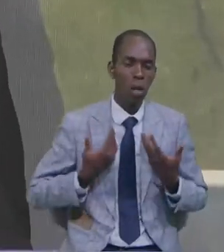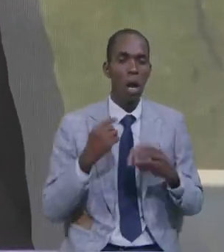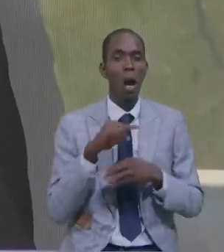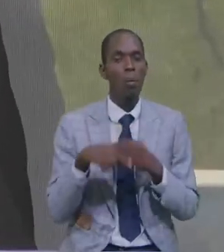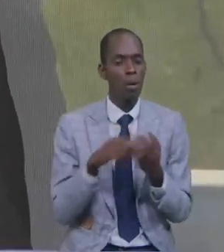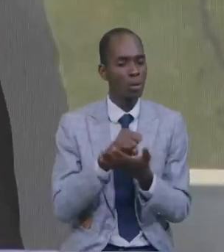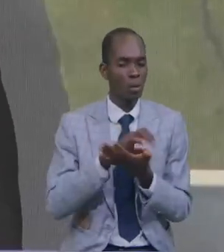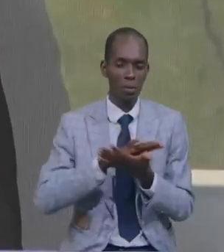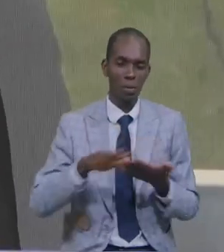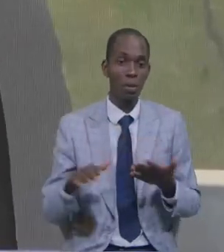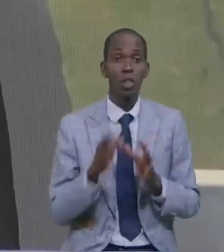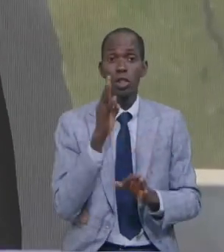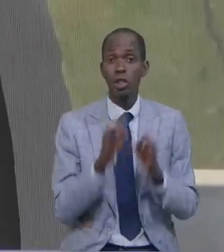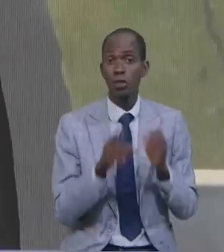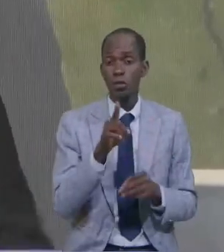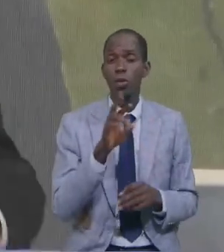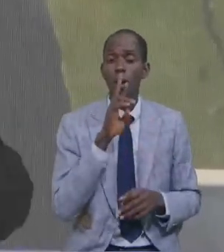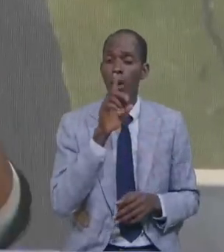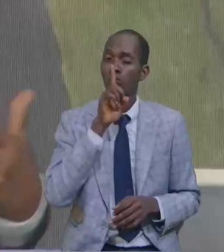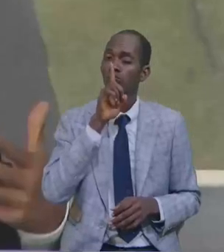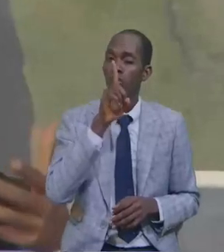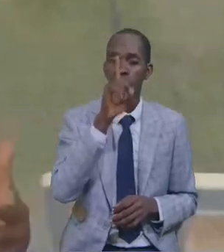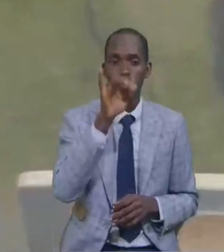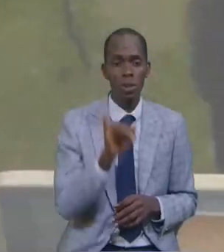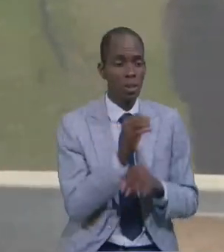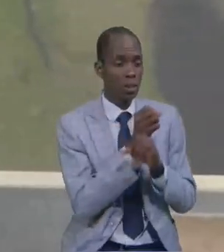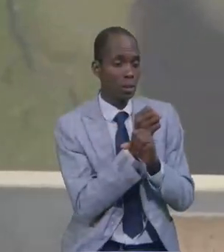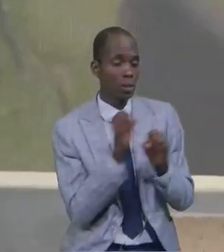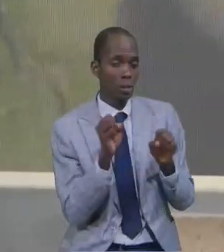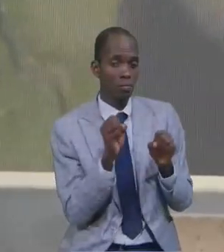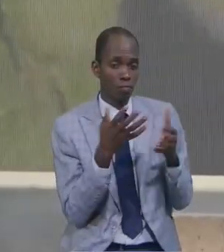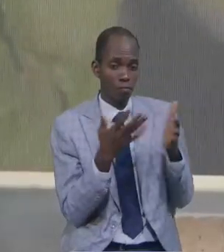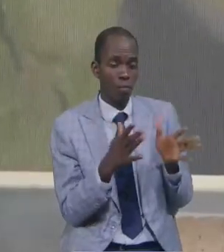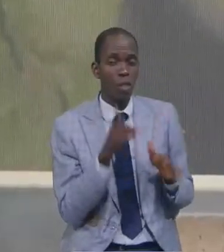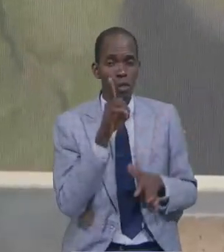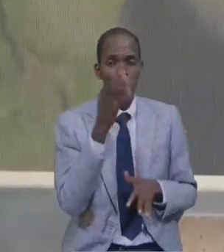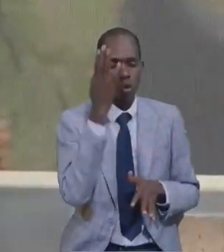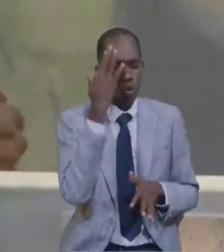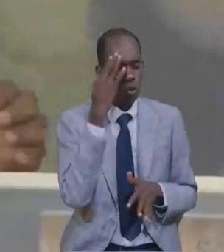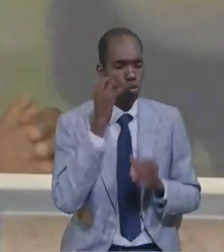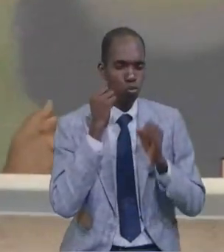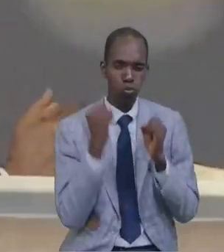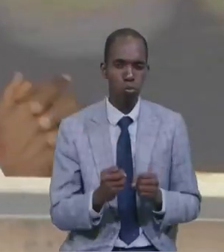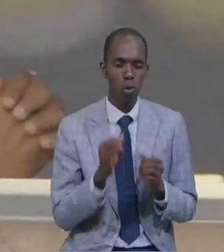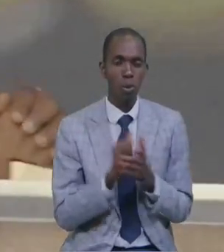pour vous, sur la croix du calvaire, afin de vous sanctifier,